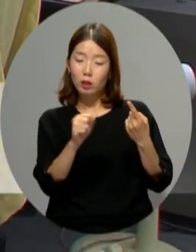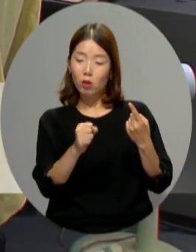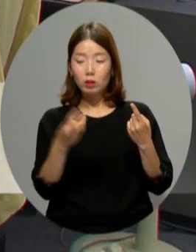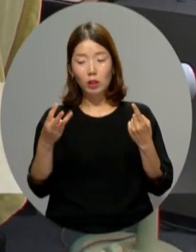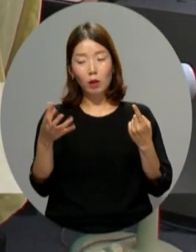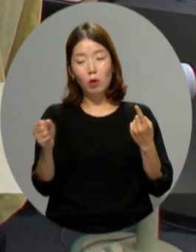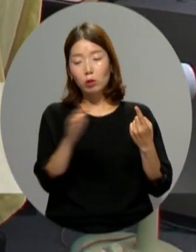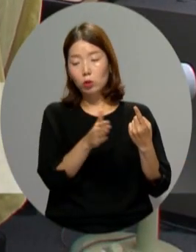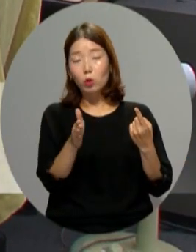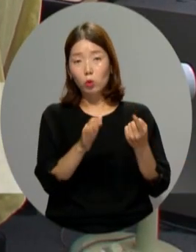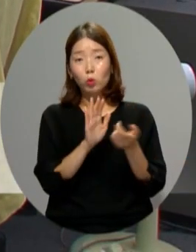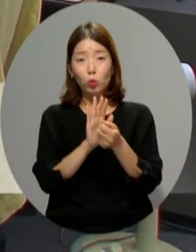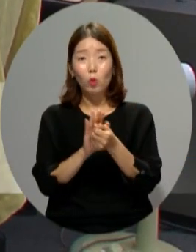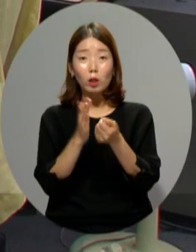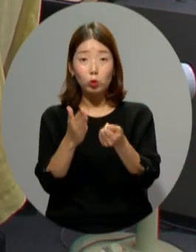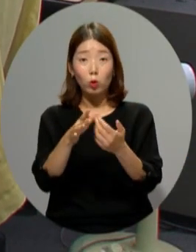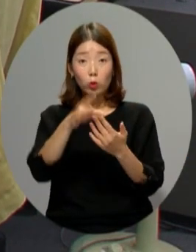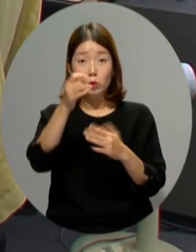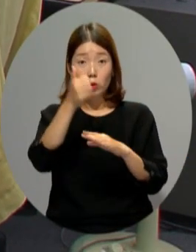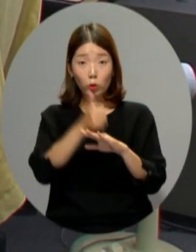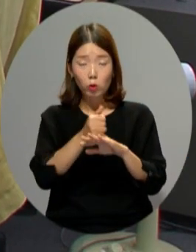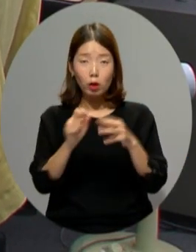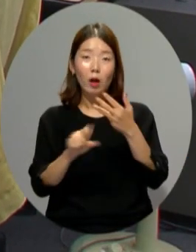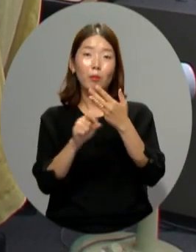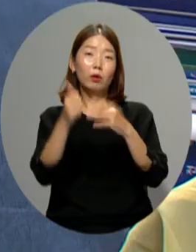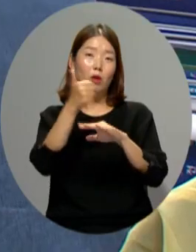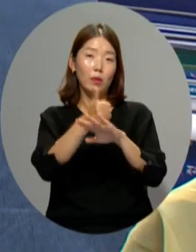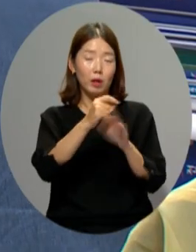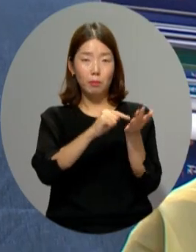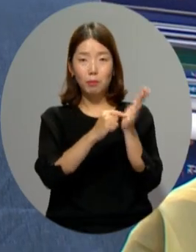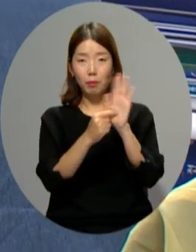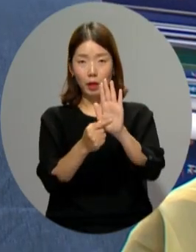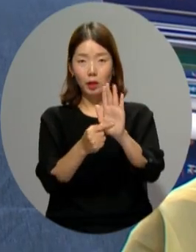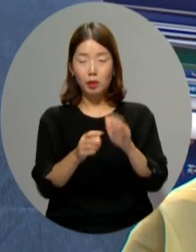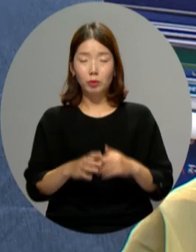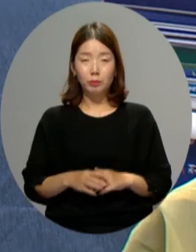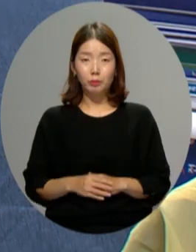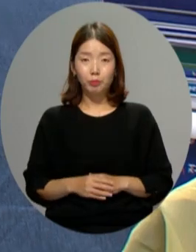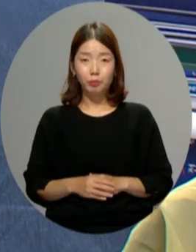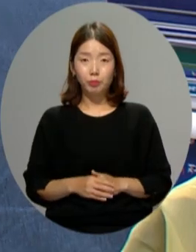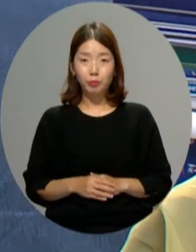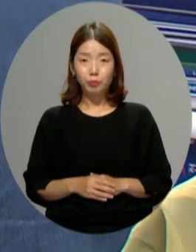1억에서 3억 원을 지원하는데 선정 결과는 다음 달 말 발표될 예정입니다.